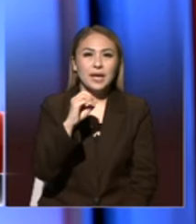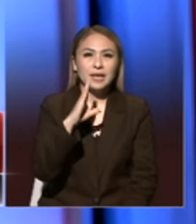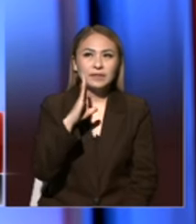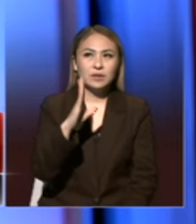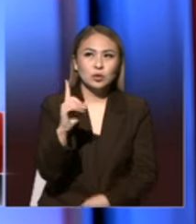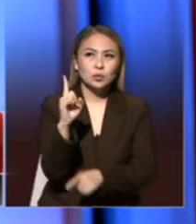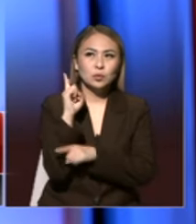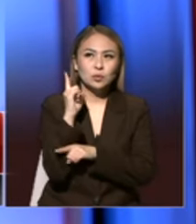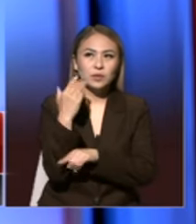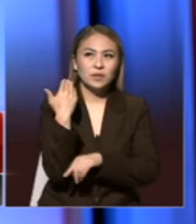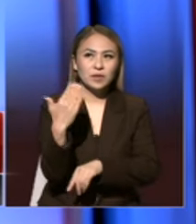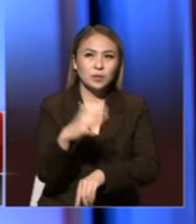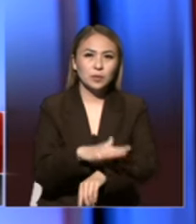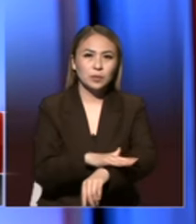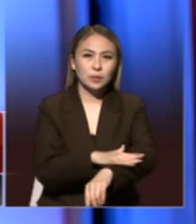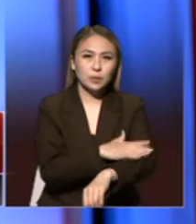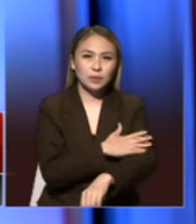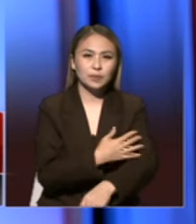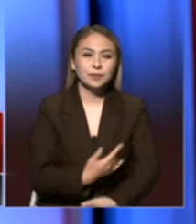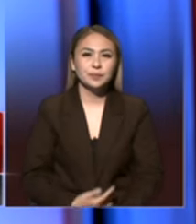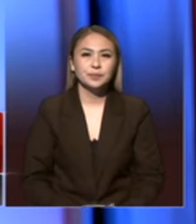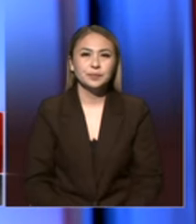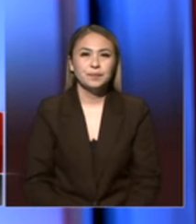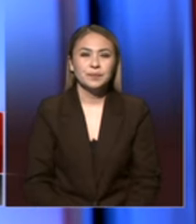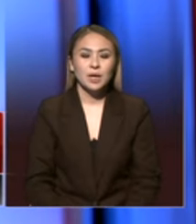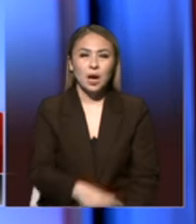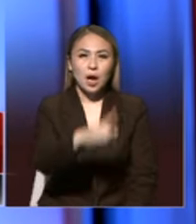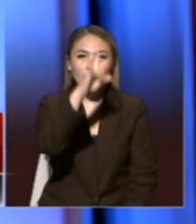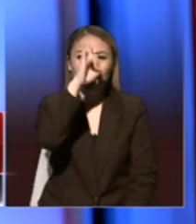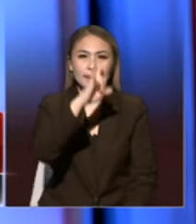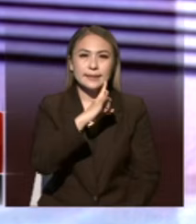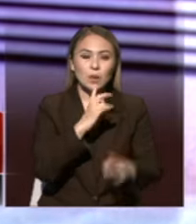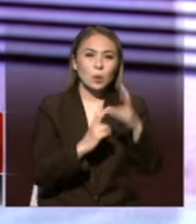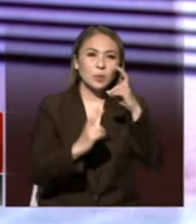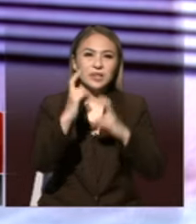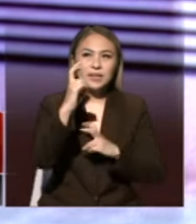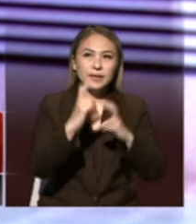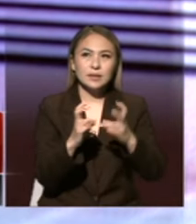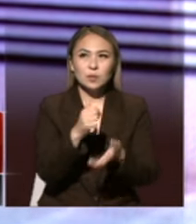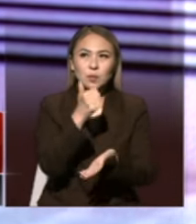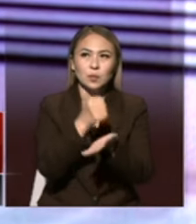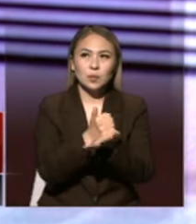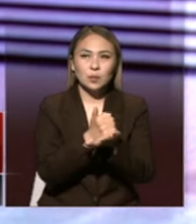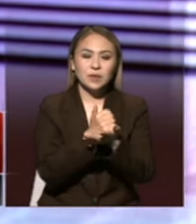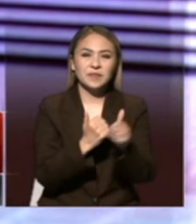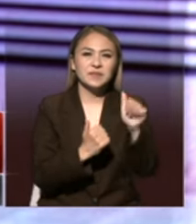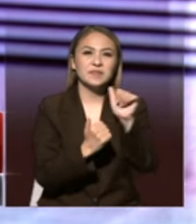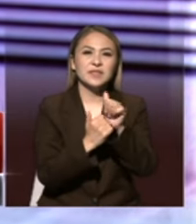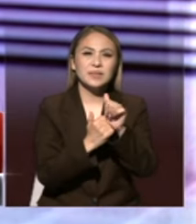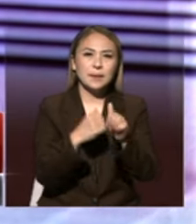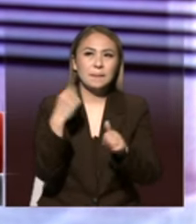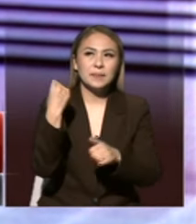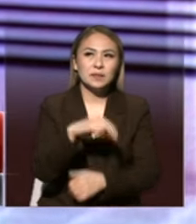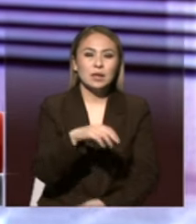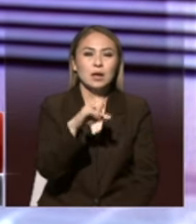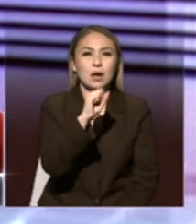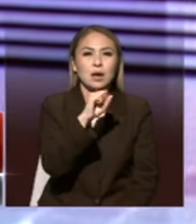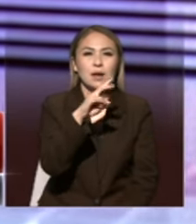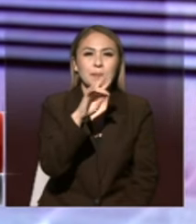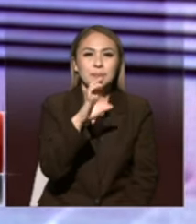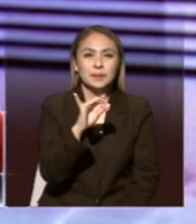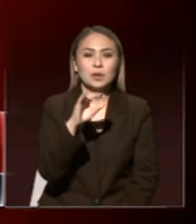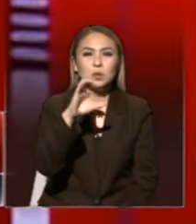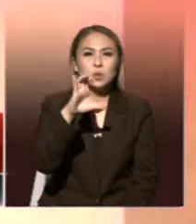күтіп жүрміз өзіңізді. Рахмет. Қазақстанның өнеркәсіп инвесторлары одағы ұйыл вице-президенті Әліби Сұлтан.